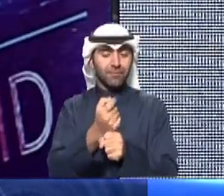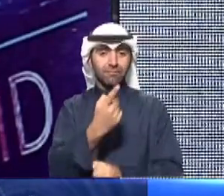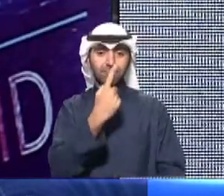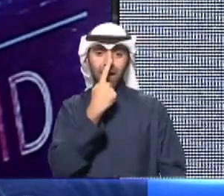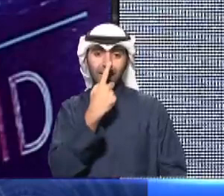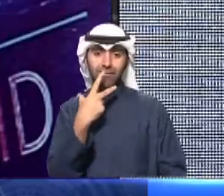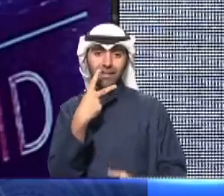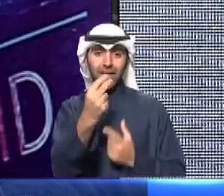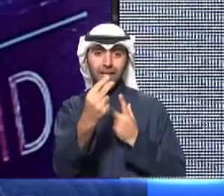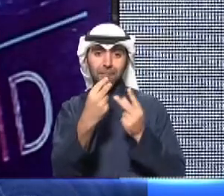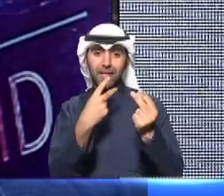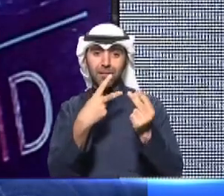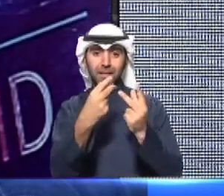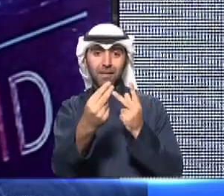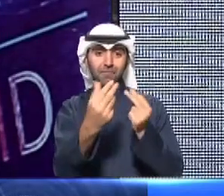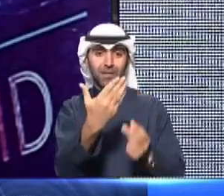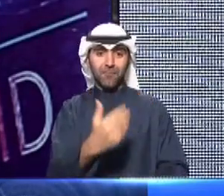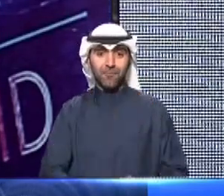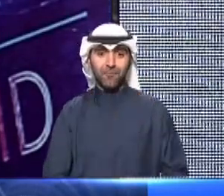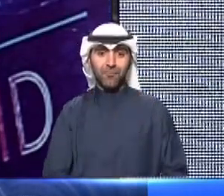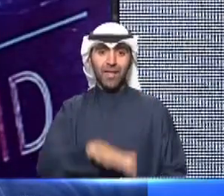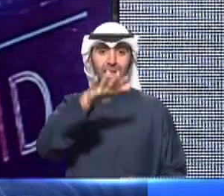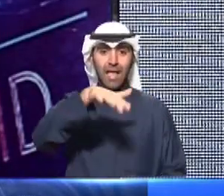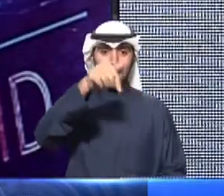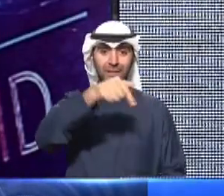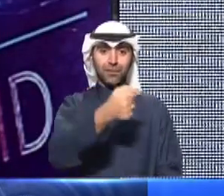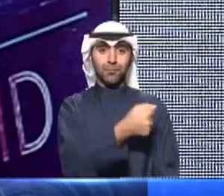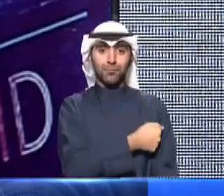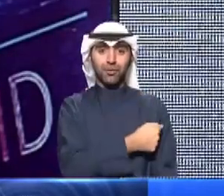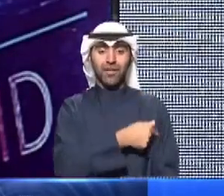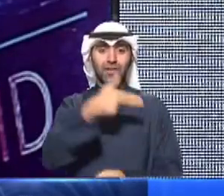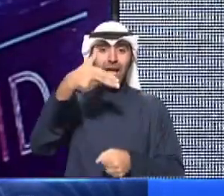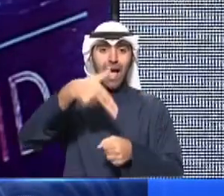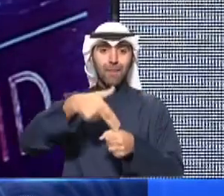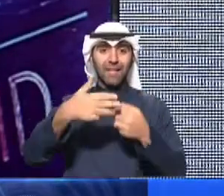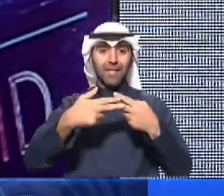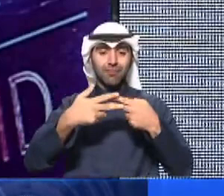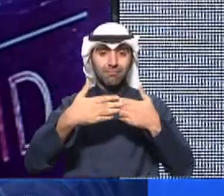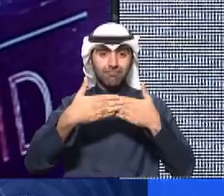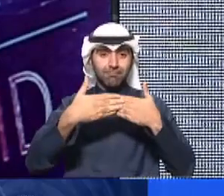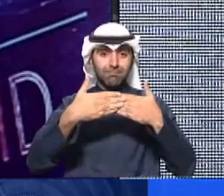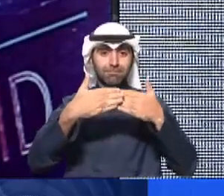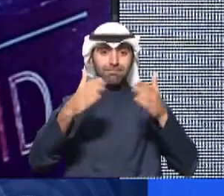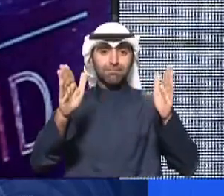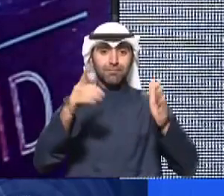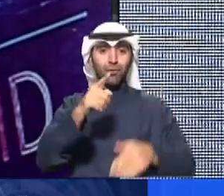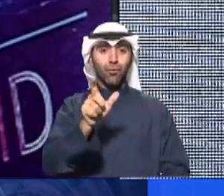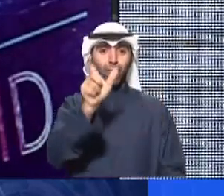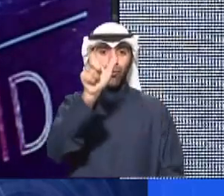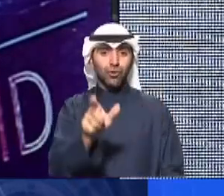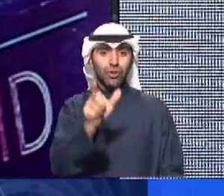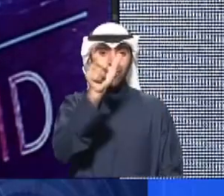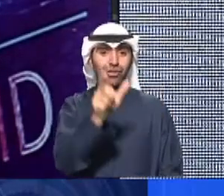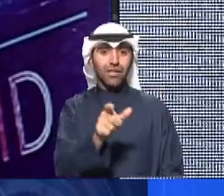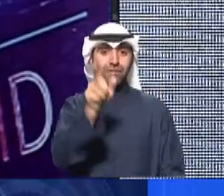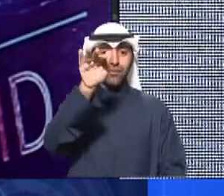باليوم، بالإضافة إلى أن احنا صار لنا الحين هذا ثالث يوم لبداية التطعيم في هذا المركز.